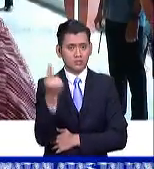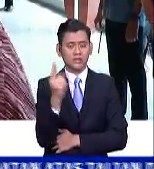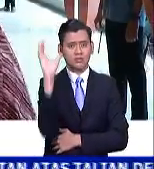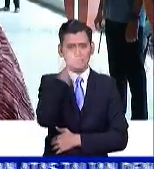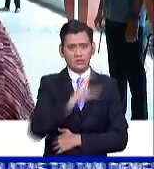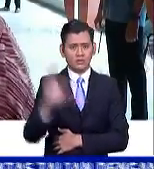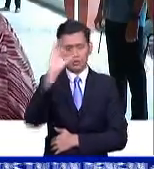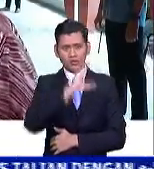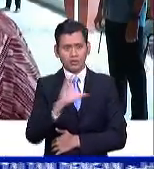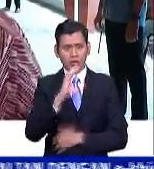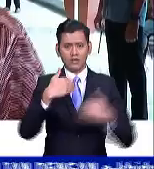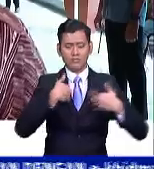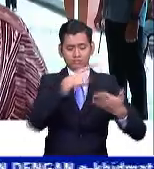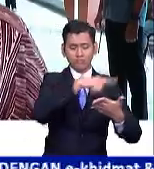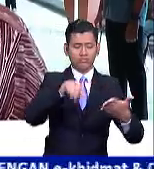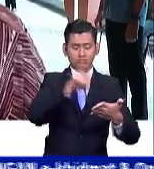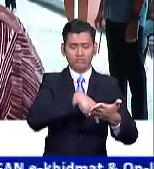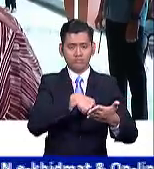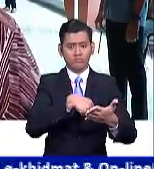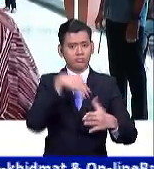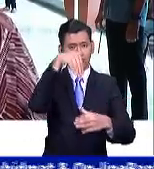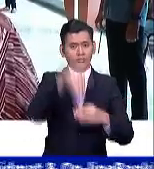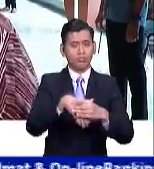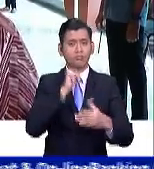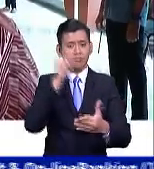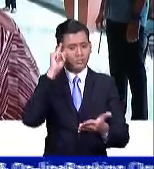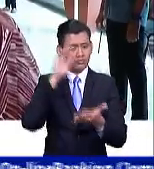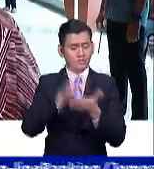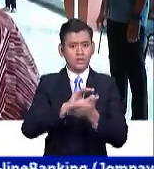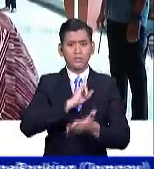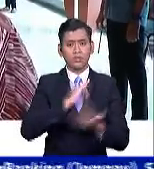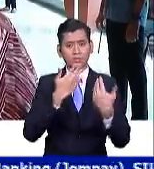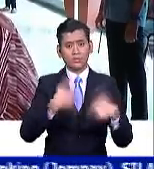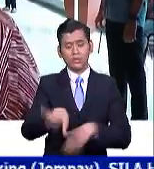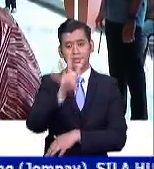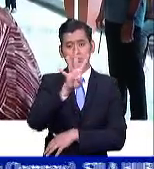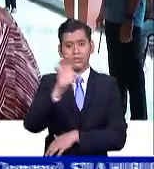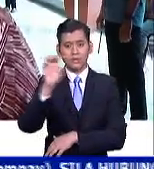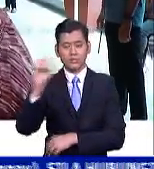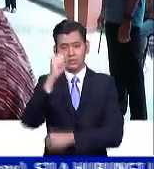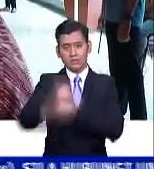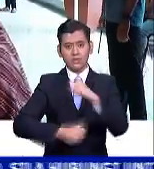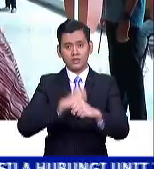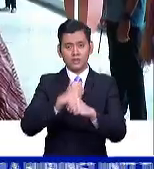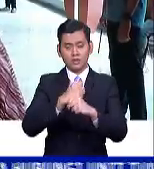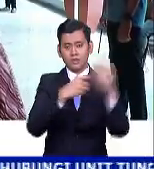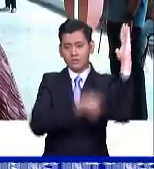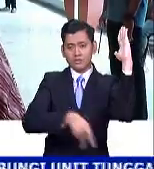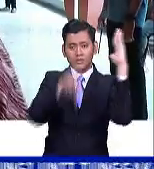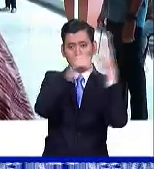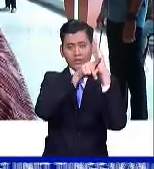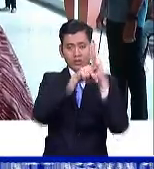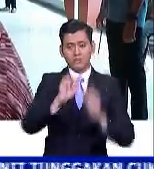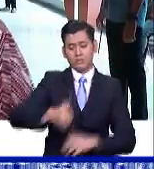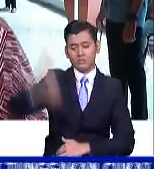ada usul, undi tak percaya. Saya tak pernah takut. Saya dah dekat 40 lebih tahun dalam Parlimen. Itu semua Allah menentukan. Menang,